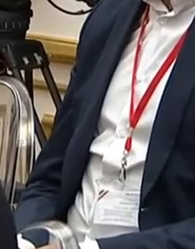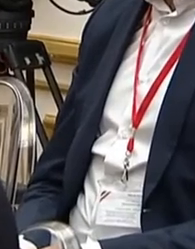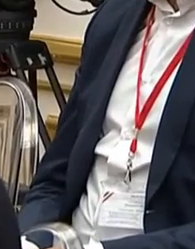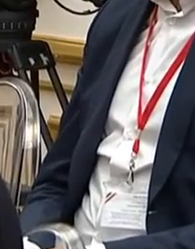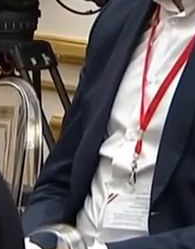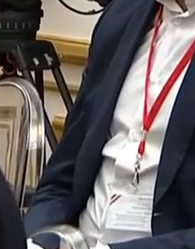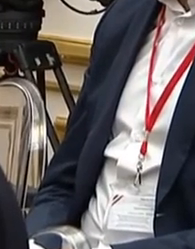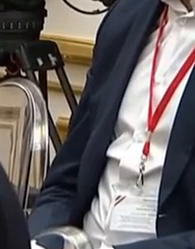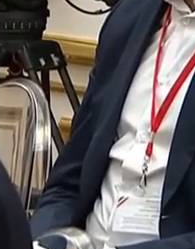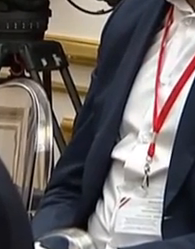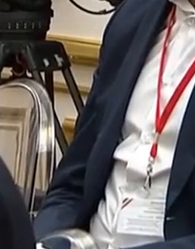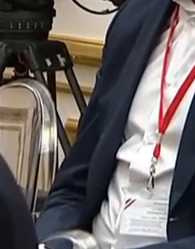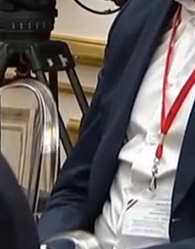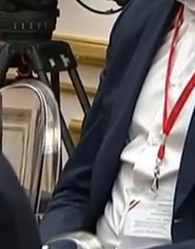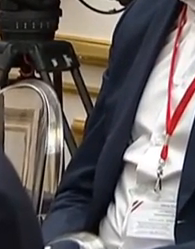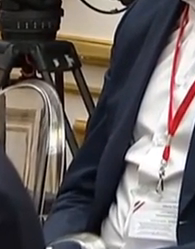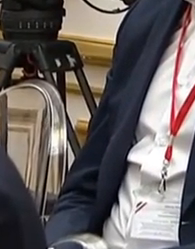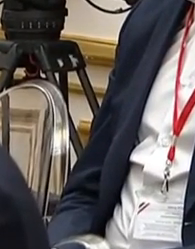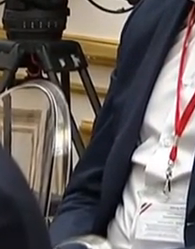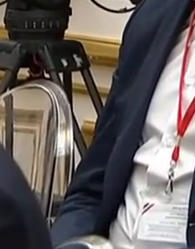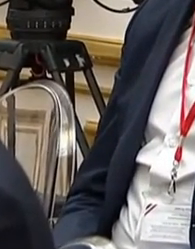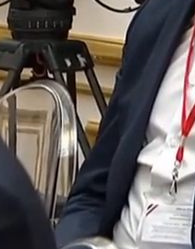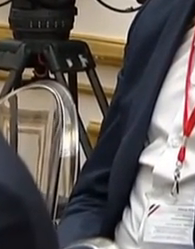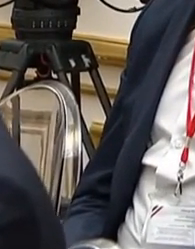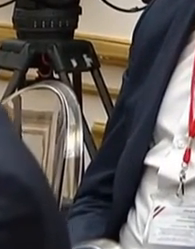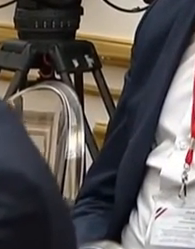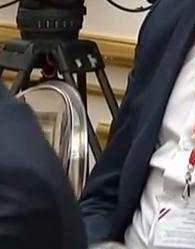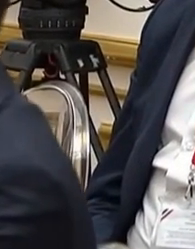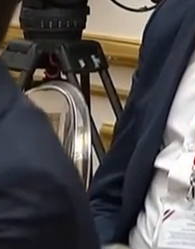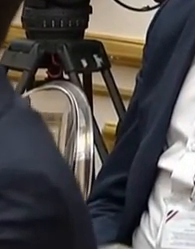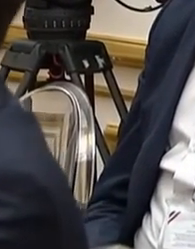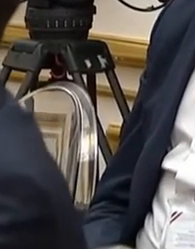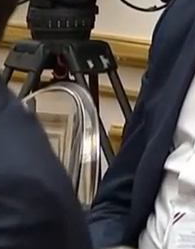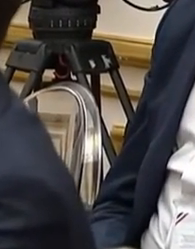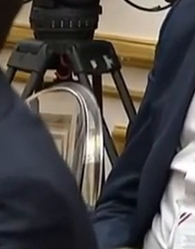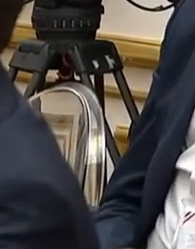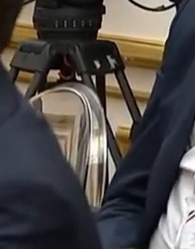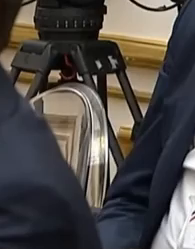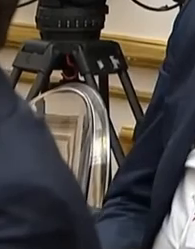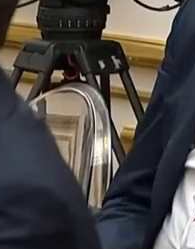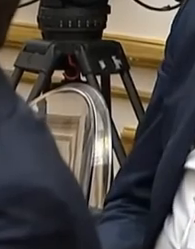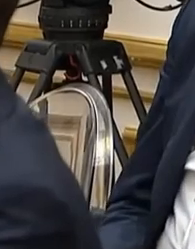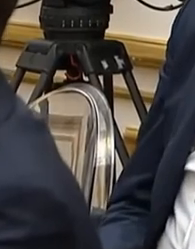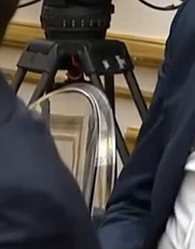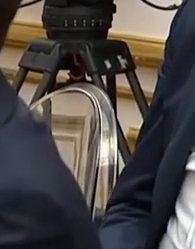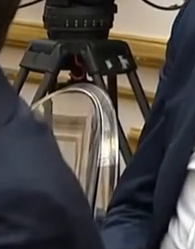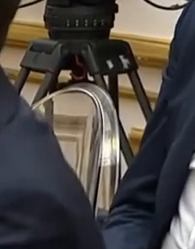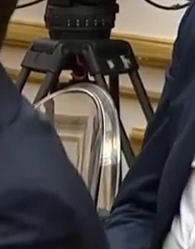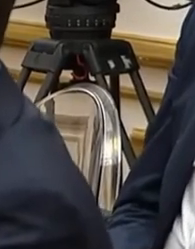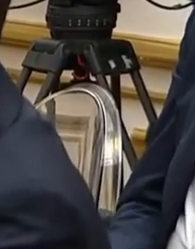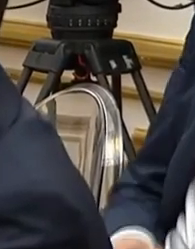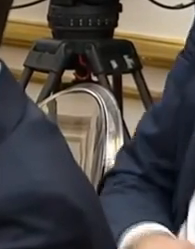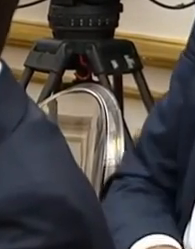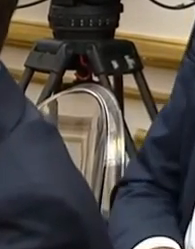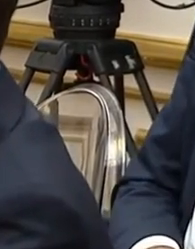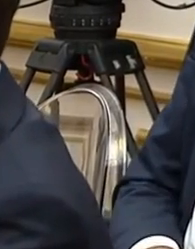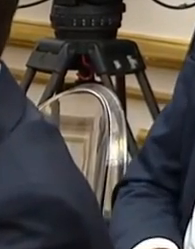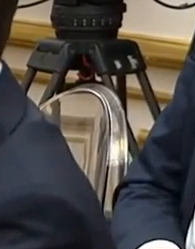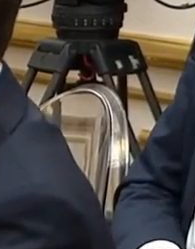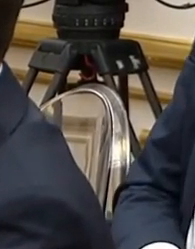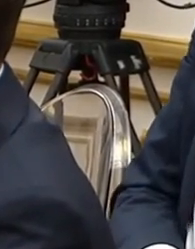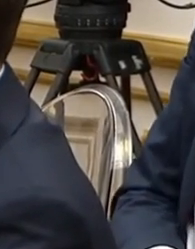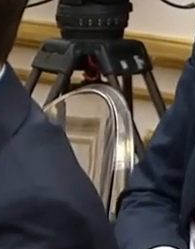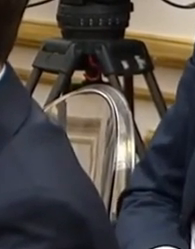jeunes sur lequel on travaille depuis 2 mois maintenant. Merci vraiment à tous d'être là. Merci